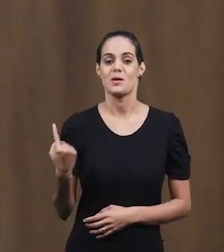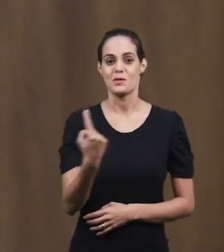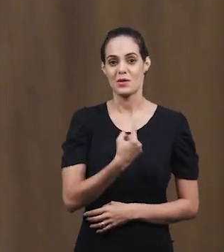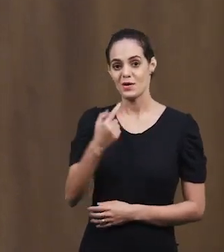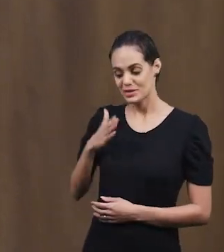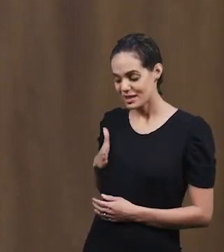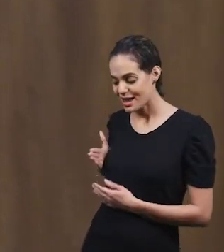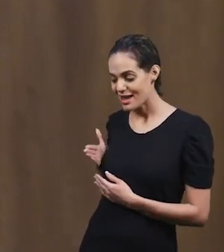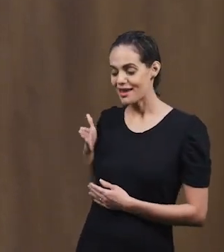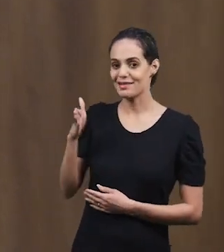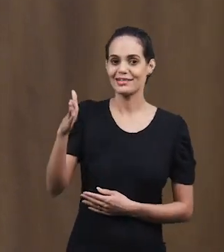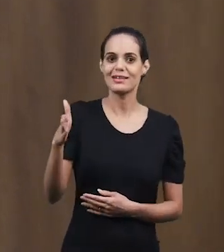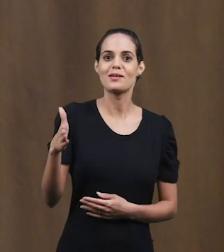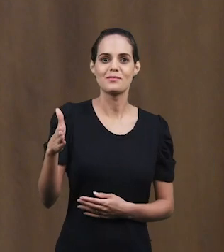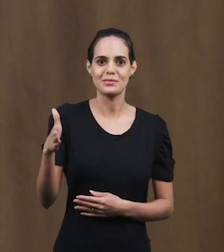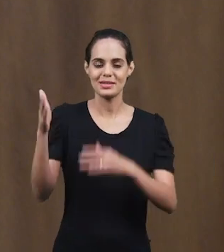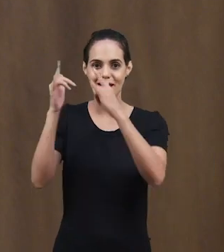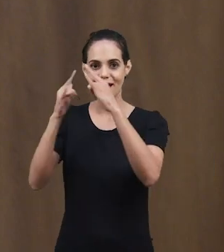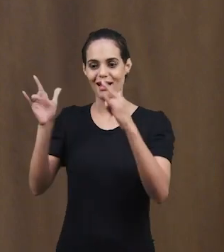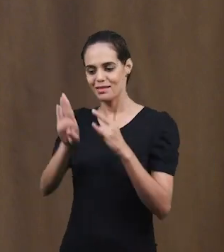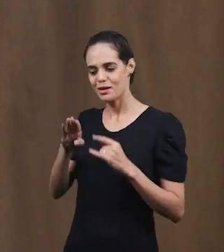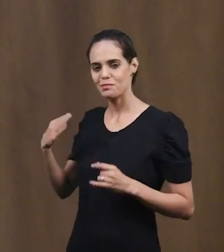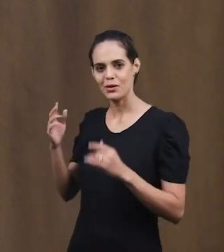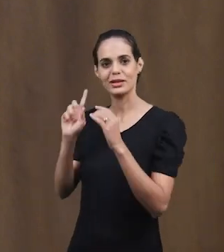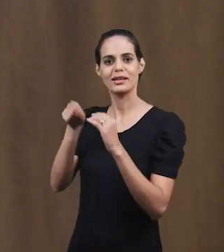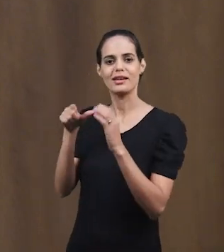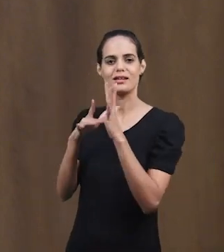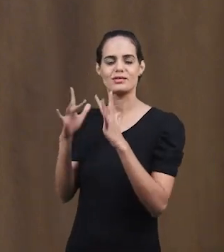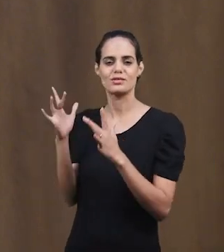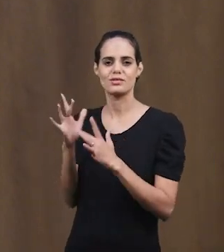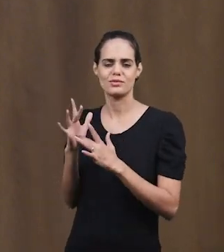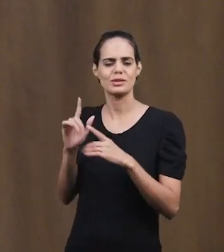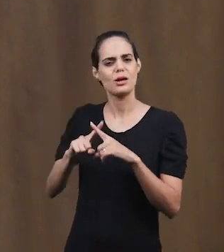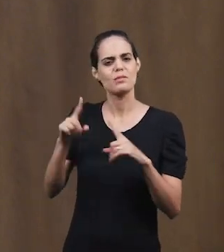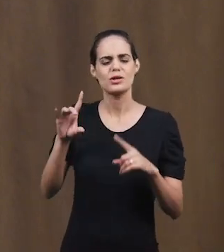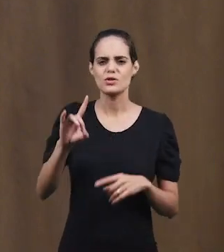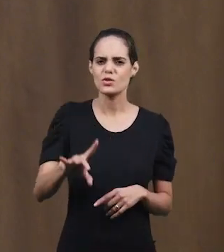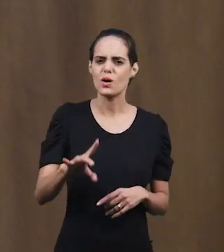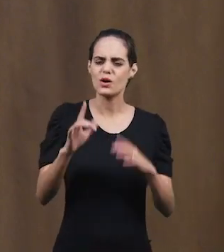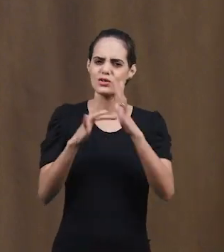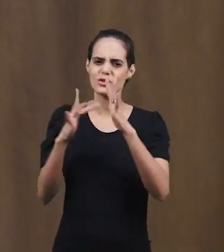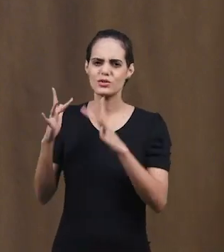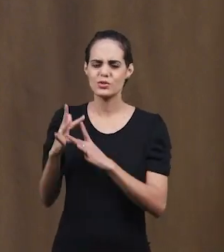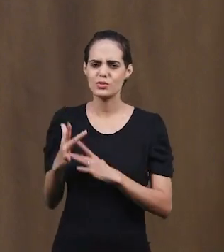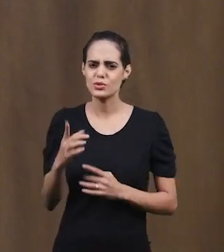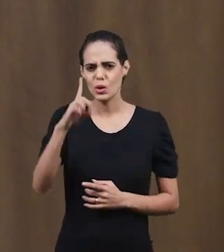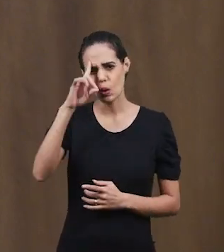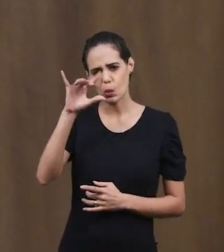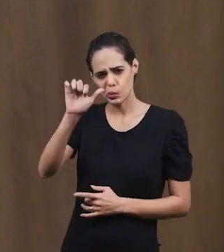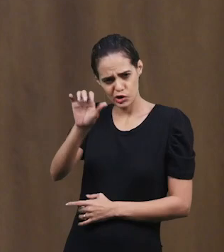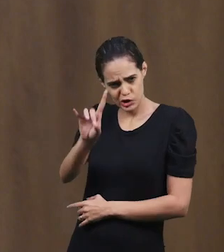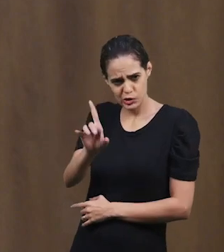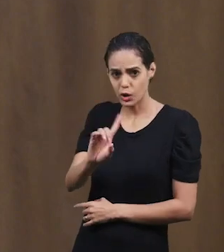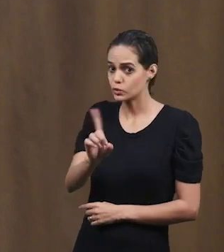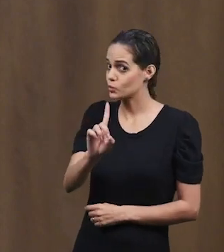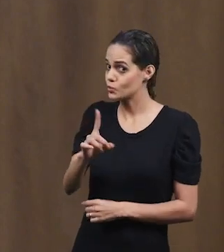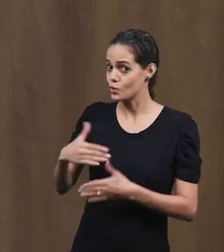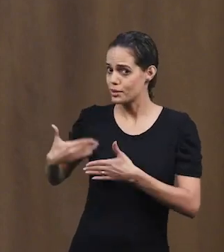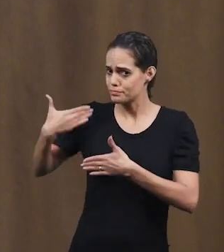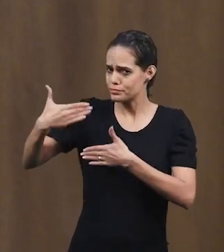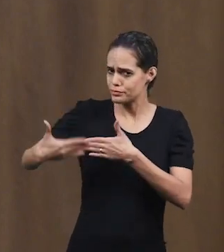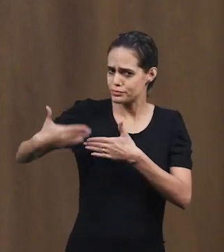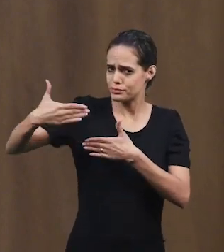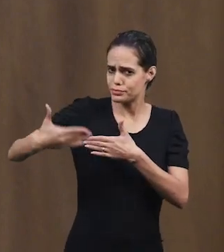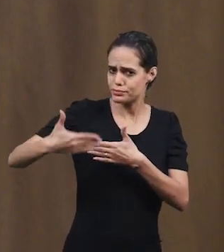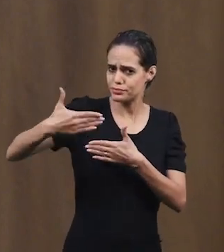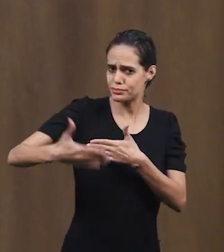était entré par la porte du tabernacle qui est Jésus. Mais il ne suffit pas d'accepter Jésus un seul jour, parce que le salut, c'est